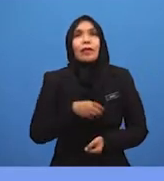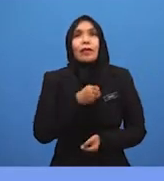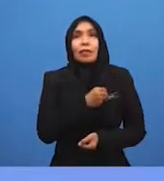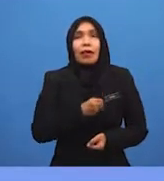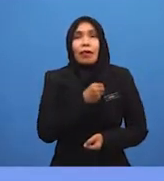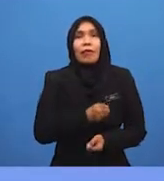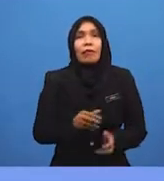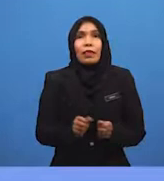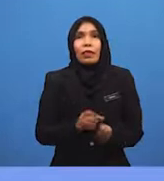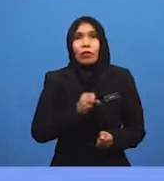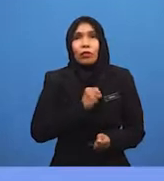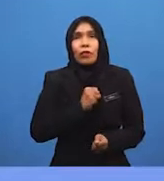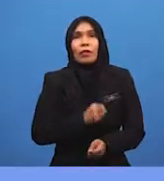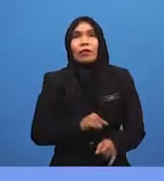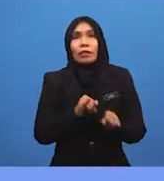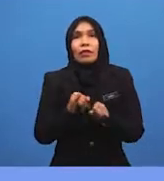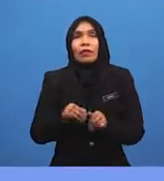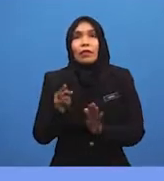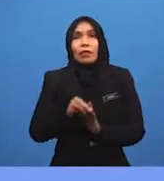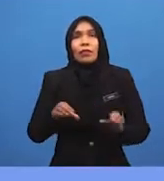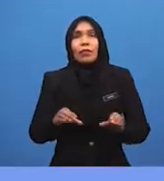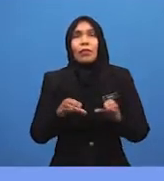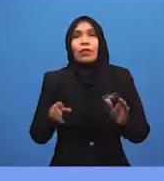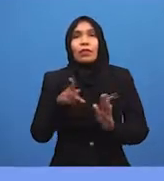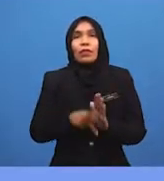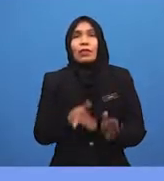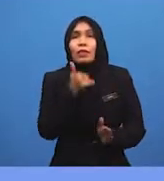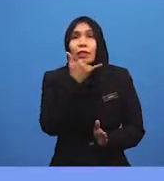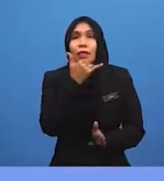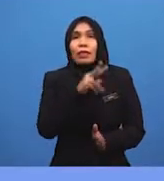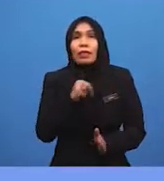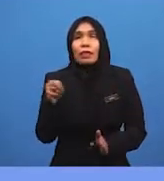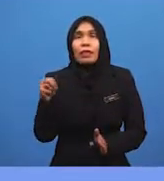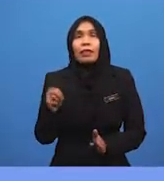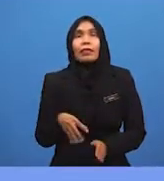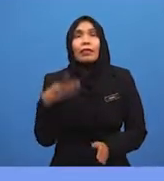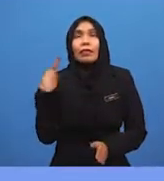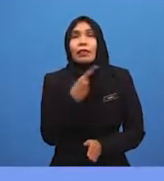membuat kesalahan. Apabila kita membuat kesalahan, kita